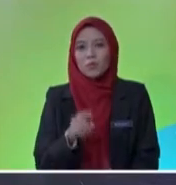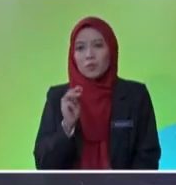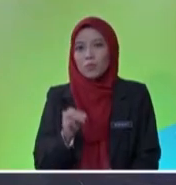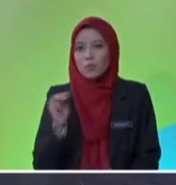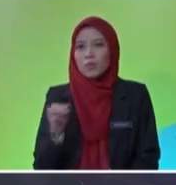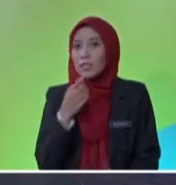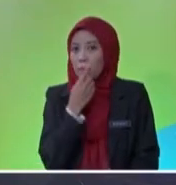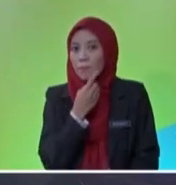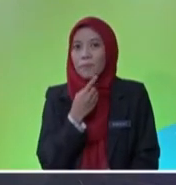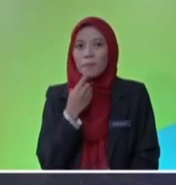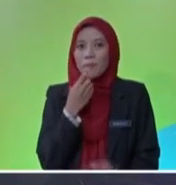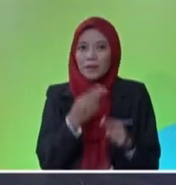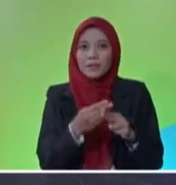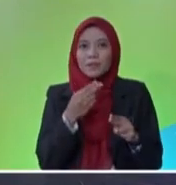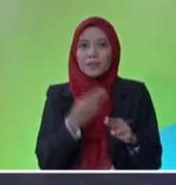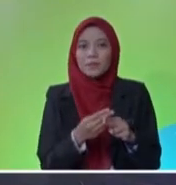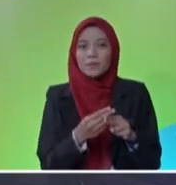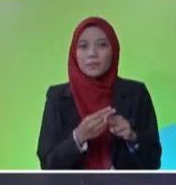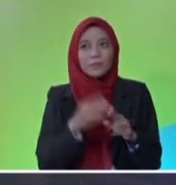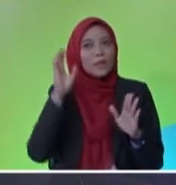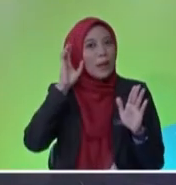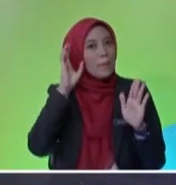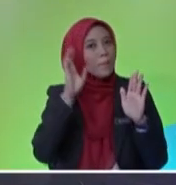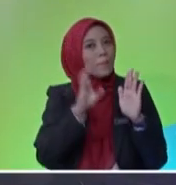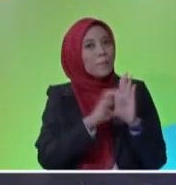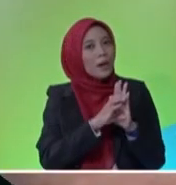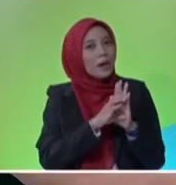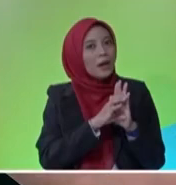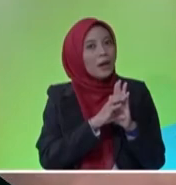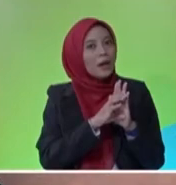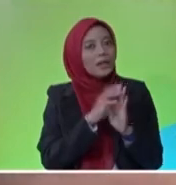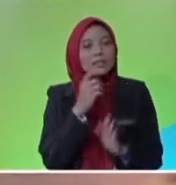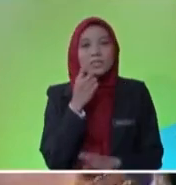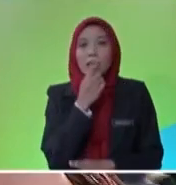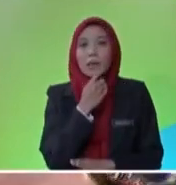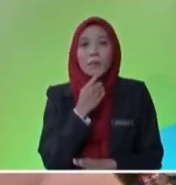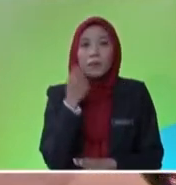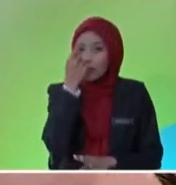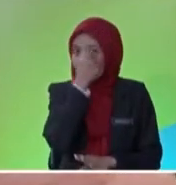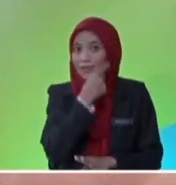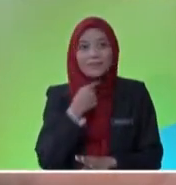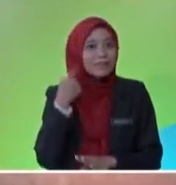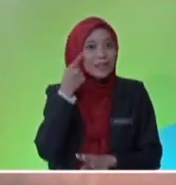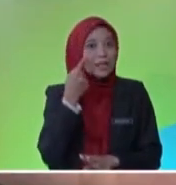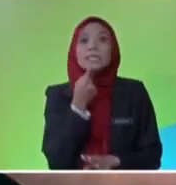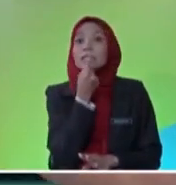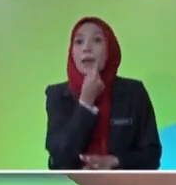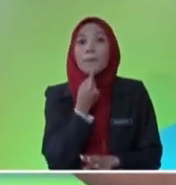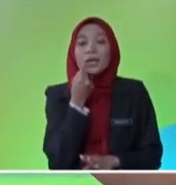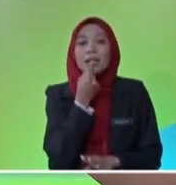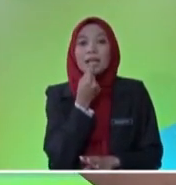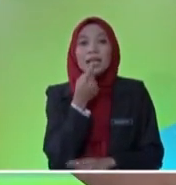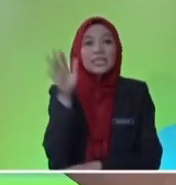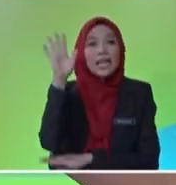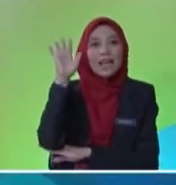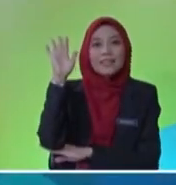kenal Siapakah gerangan Twin punya badai siapa nih muka siapa nih angkat tangan angkat tangan siapa yang